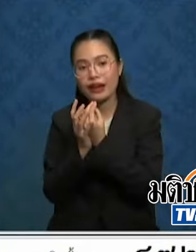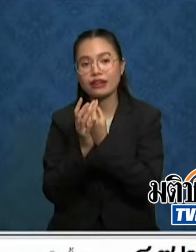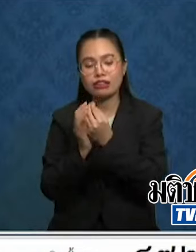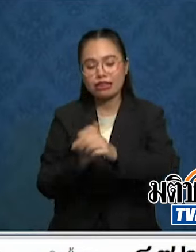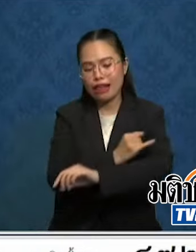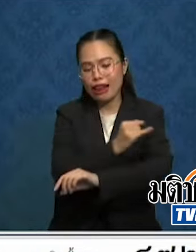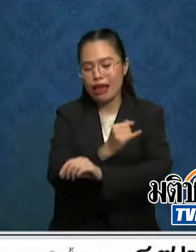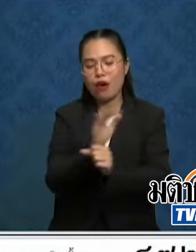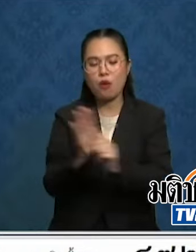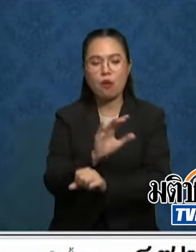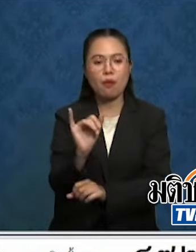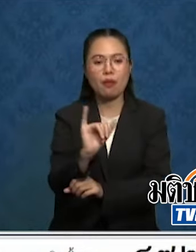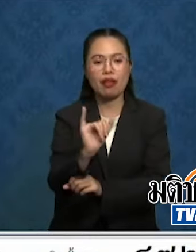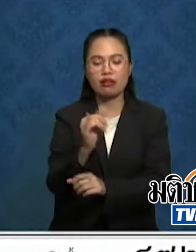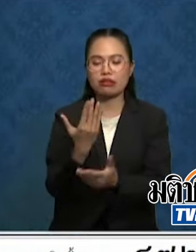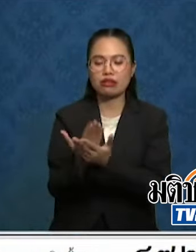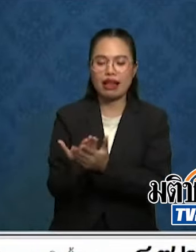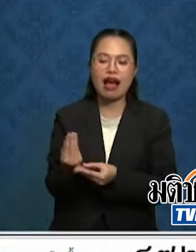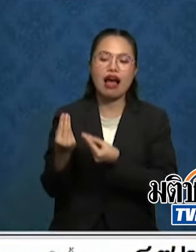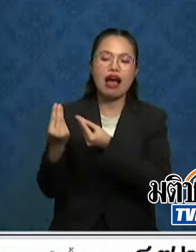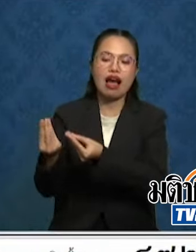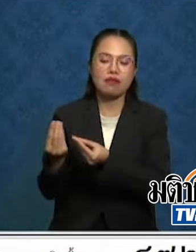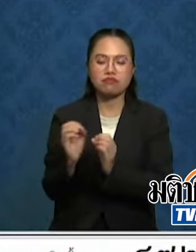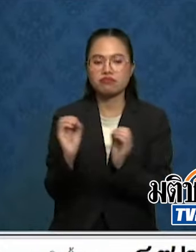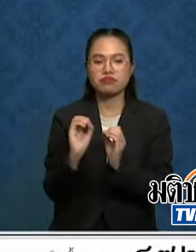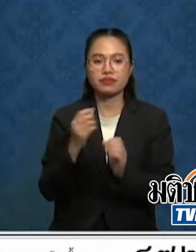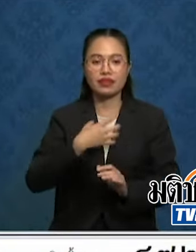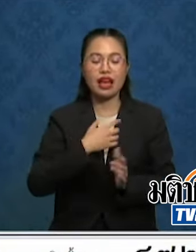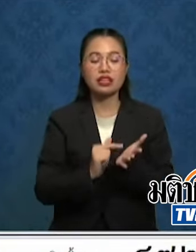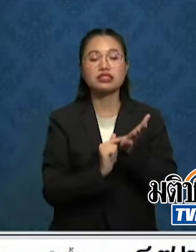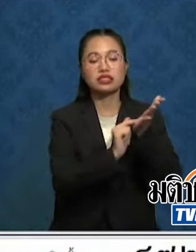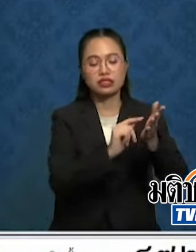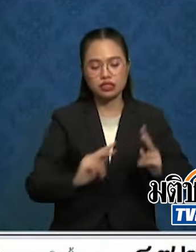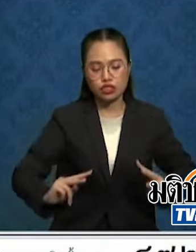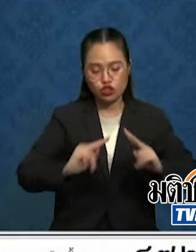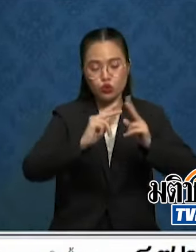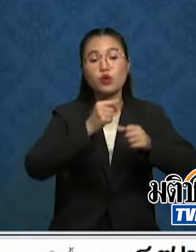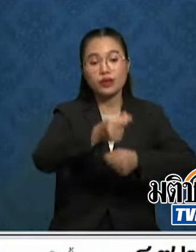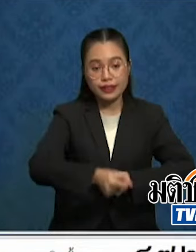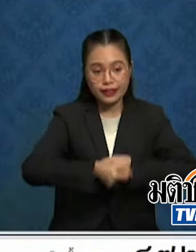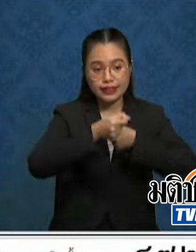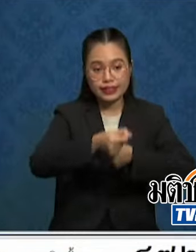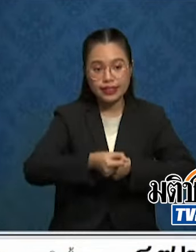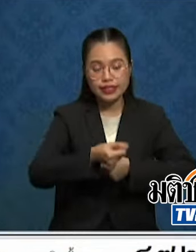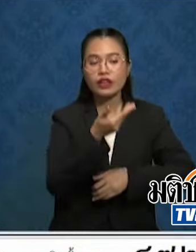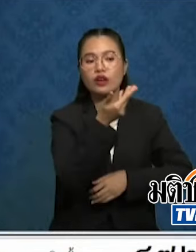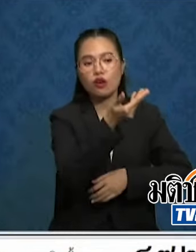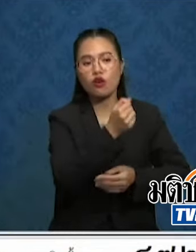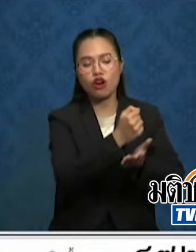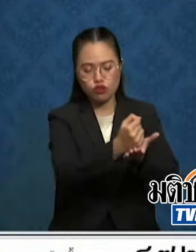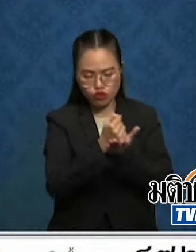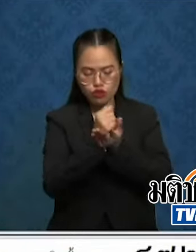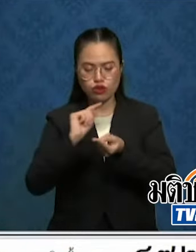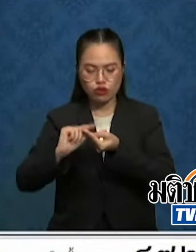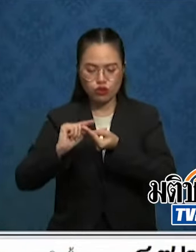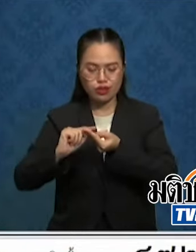ไม่สามารถที่จะได้รับการชดเชยเยียวยาได้จึงขอเสนอไปถึงกระทรวงเกษตรและสหกรณ์ครับว่าการชดเชยพื้นที่เกษตรกรรมนั้น